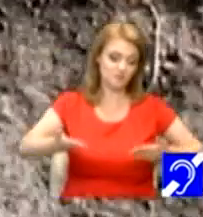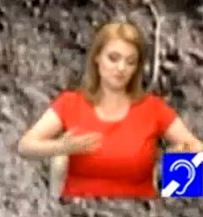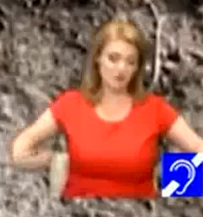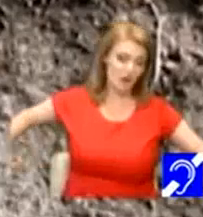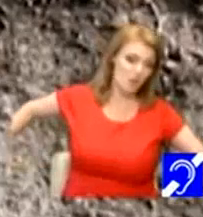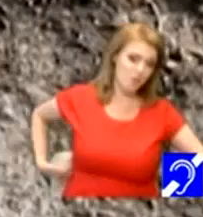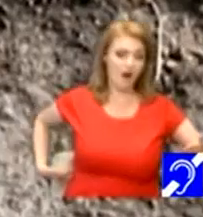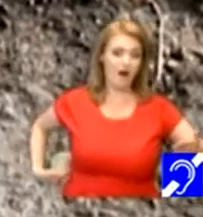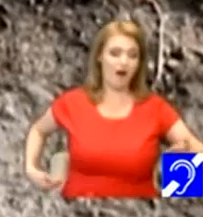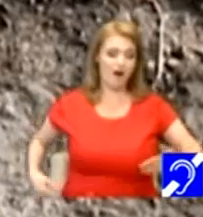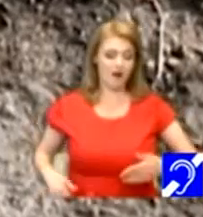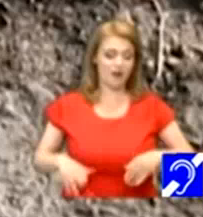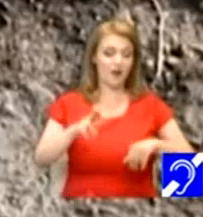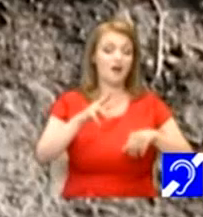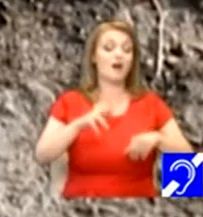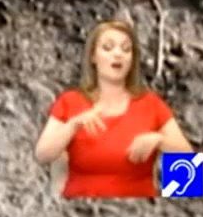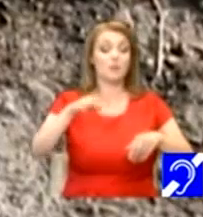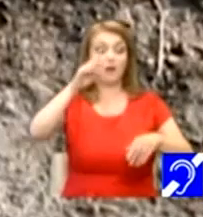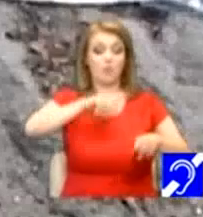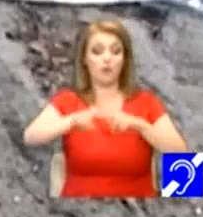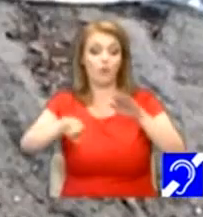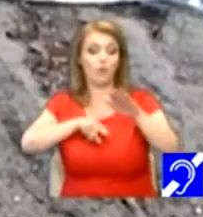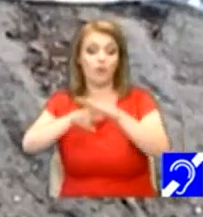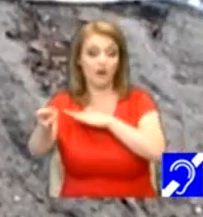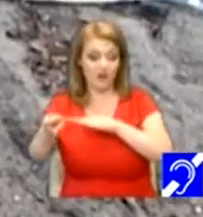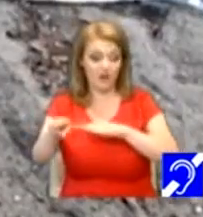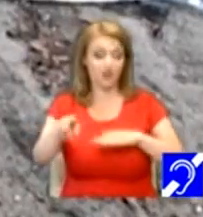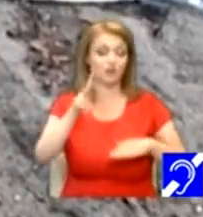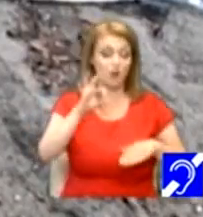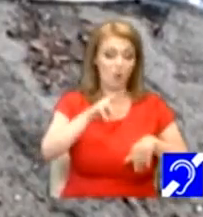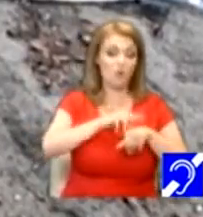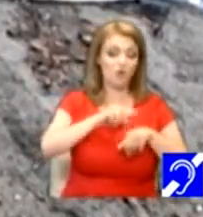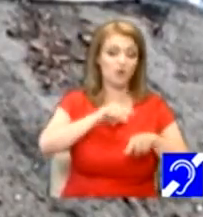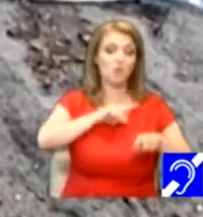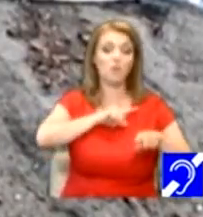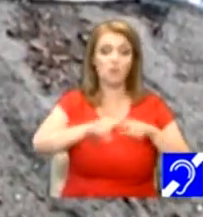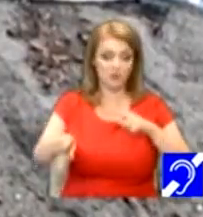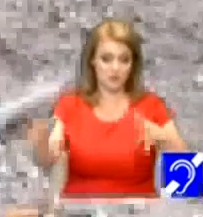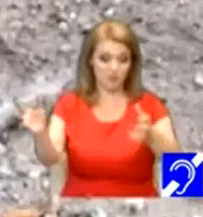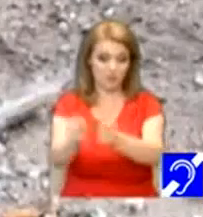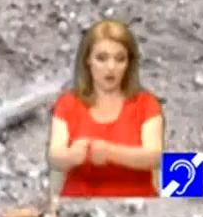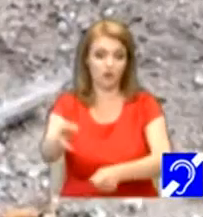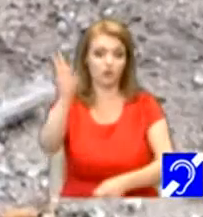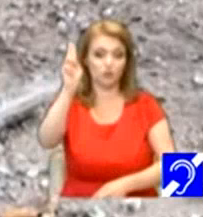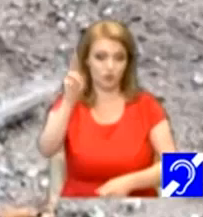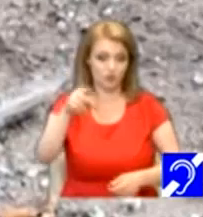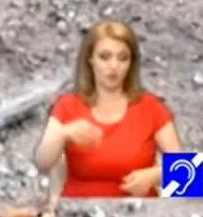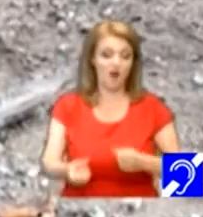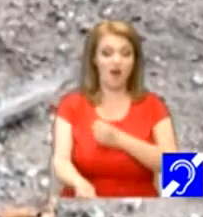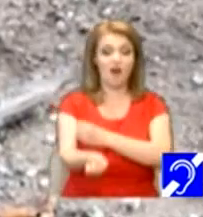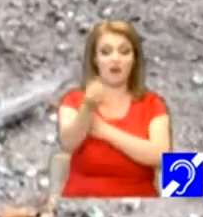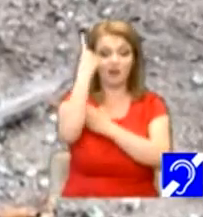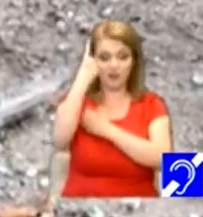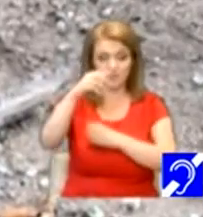după producerea accidentului, polițiștii au identificat automobilul și l-au găsit pe șoferul acestuia. Făptașul s-a dovedit a fi